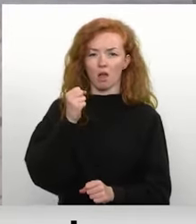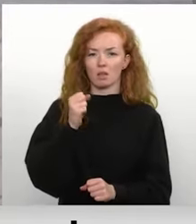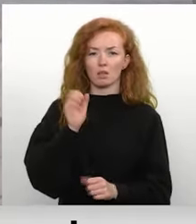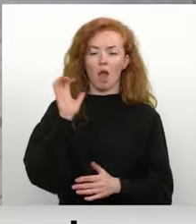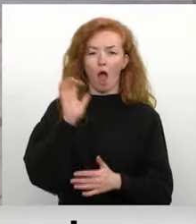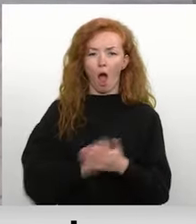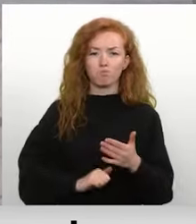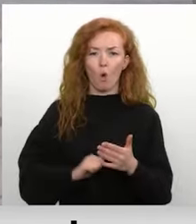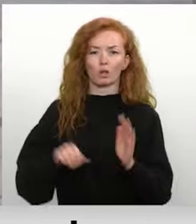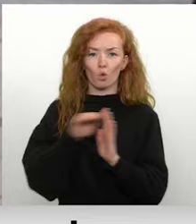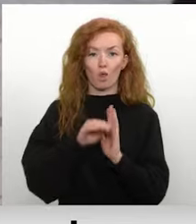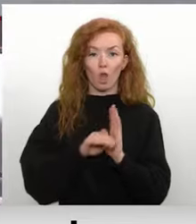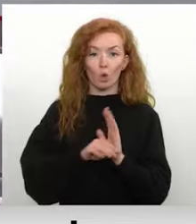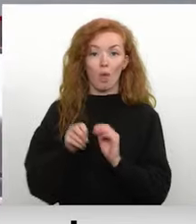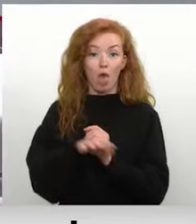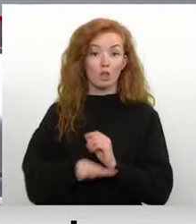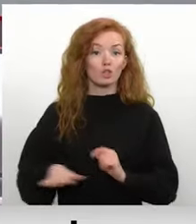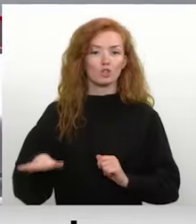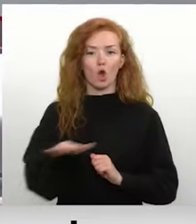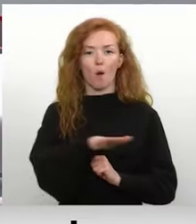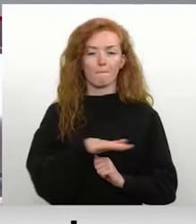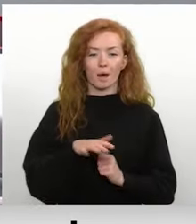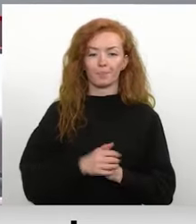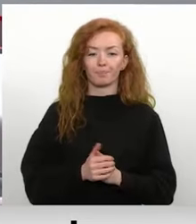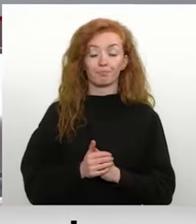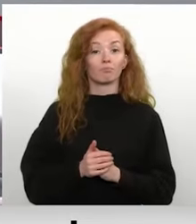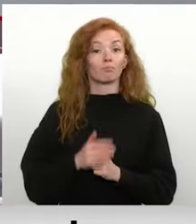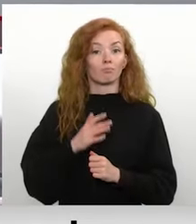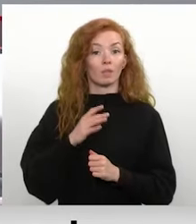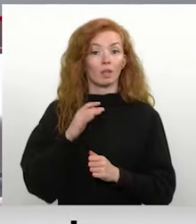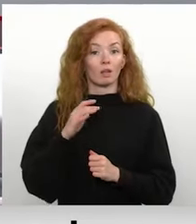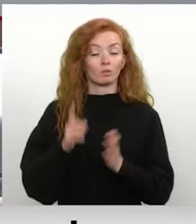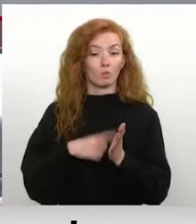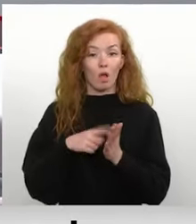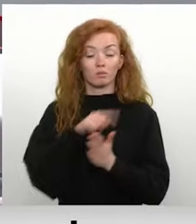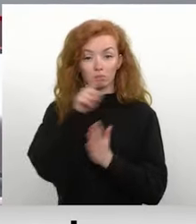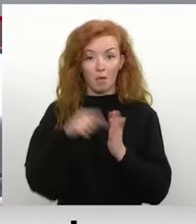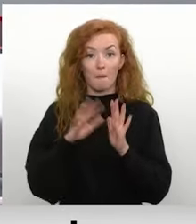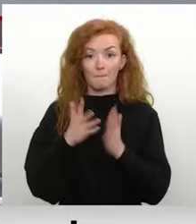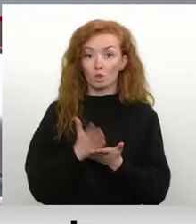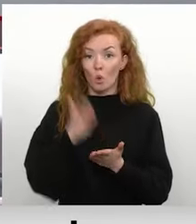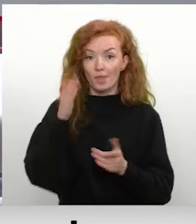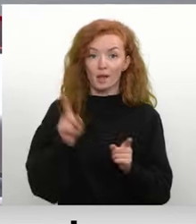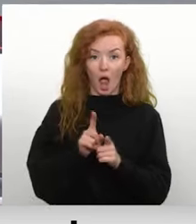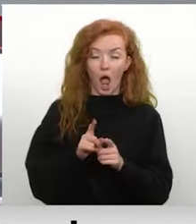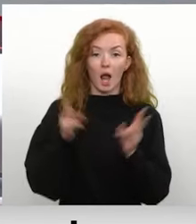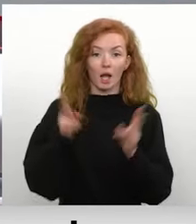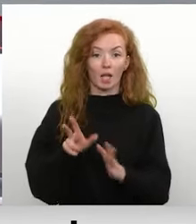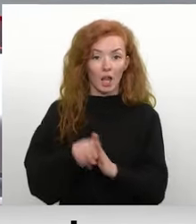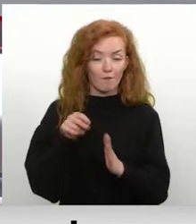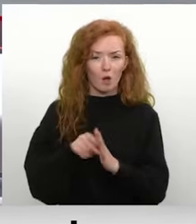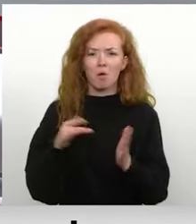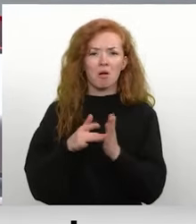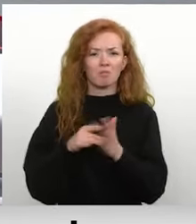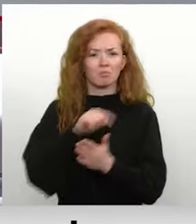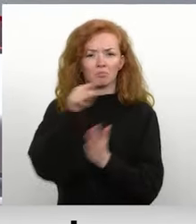aizliegumi Eiropā. Laura? Jā, Odita, bet līdz ar vēlēšanām notiek arī referendums. Saklūdzu, par kādiem jautājumiem tas ir un kāda